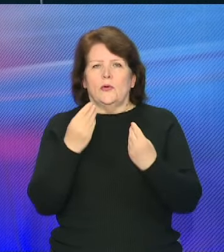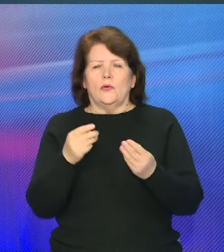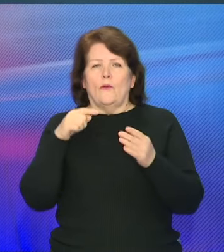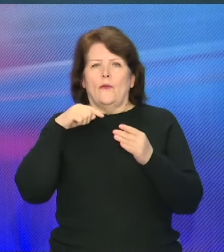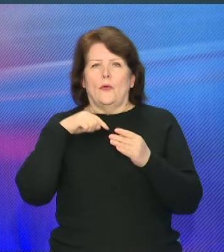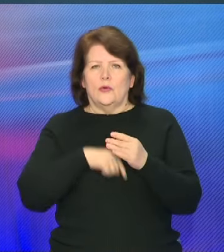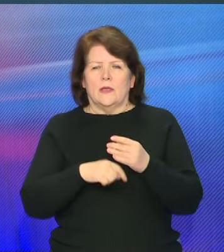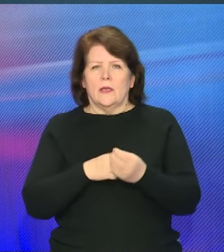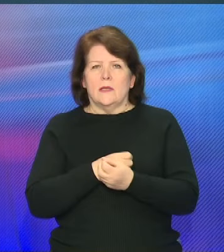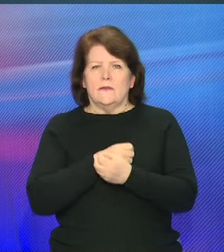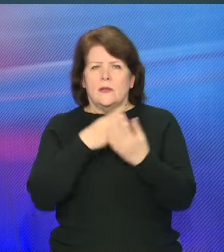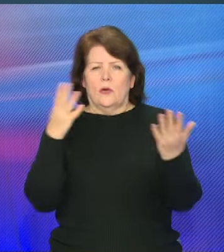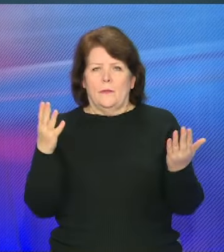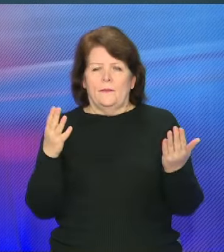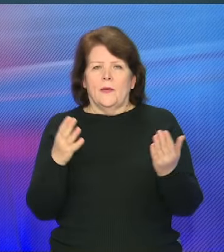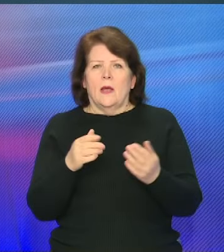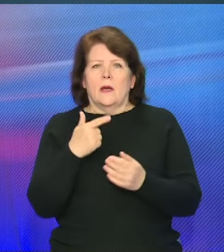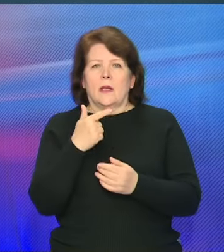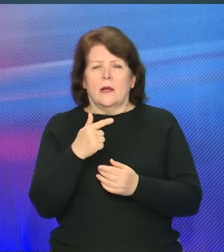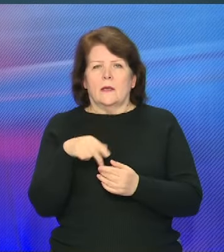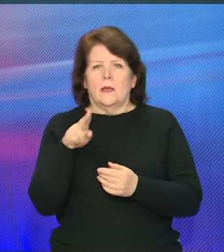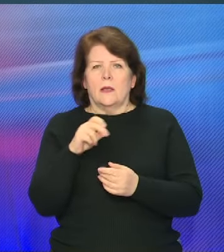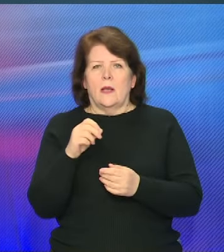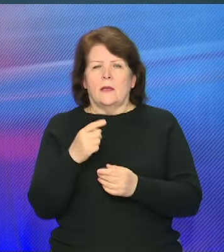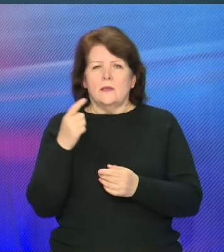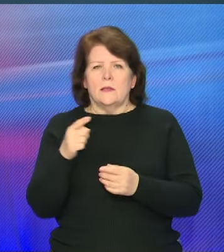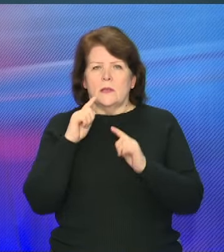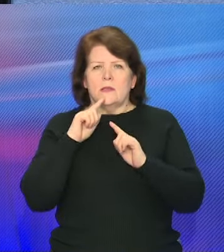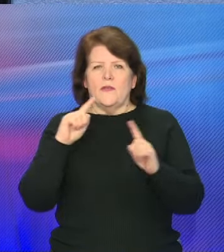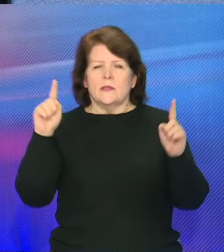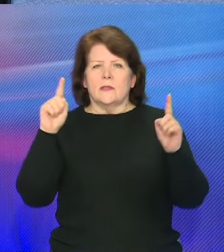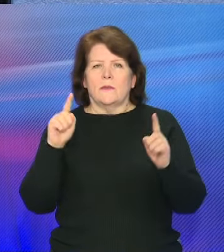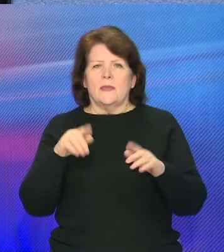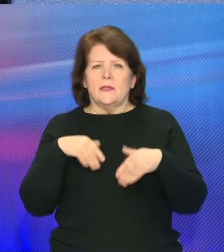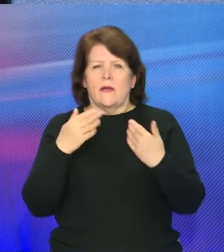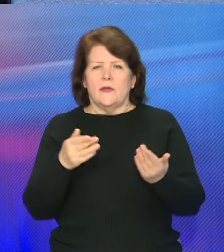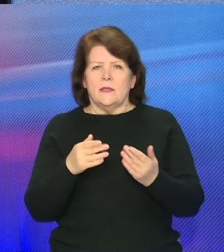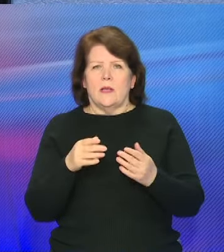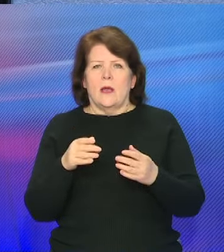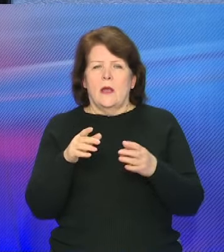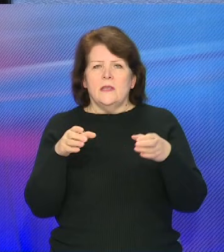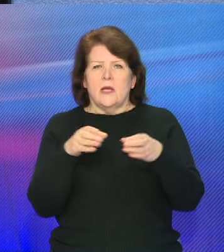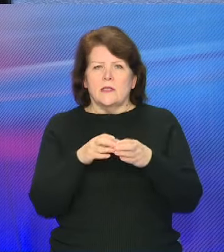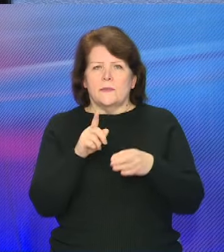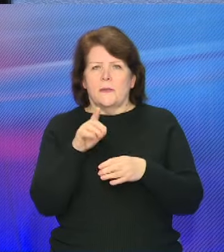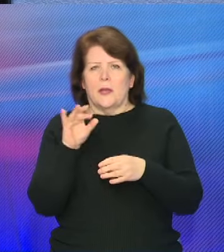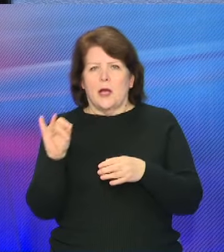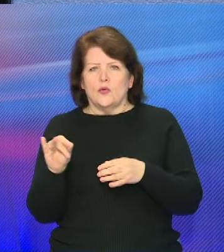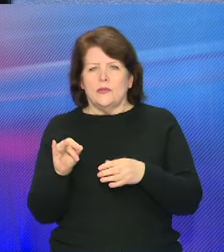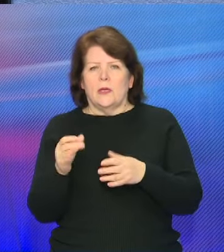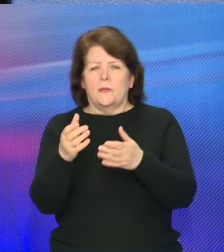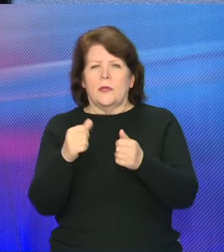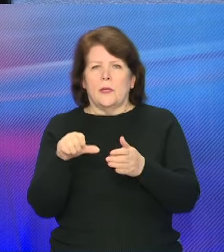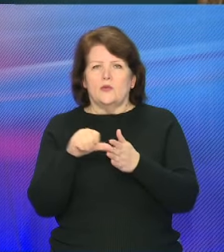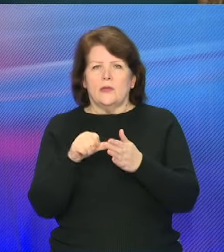светло. Грегор Даніліан – один из ведомых представников армянской диаспоры Беларуси и принимал активный удел у ее